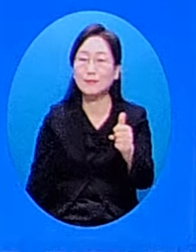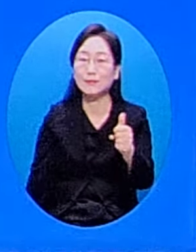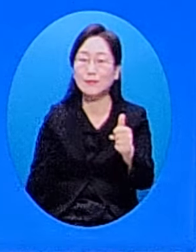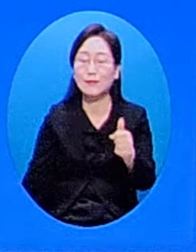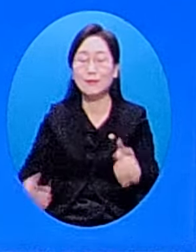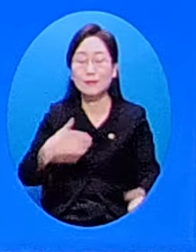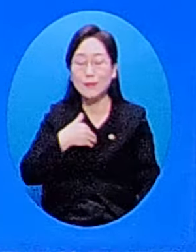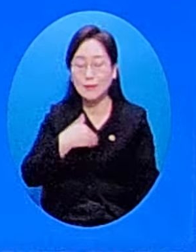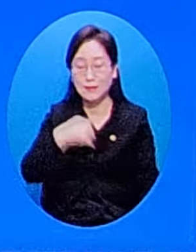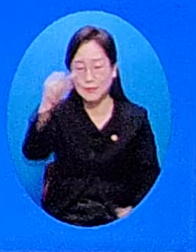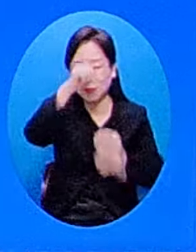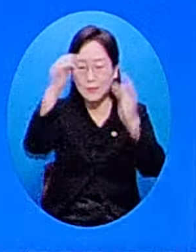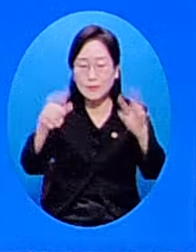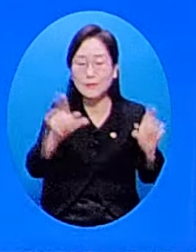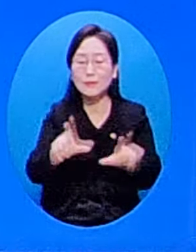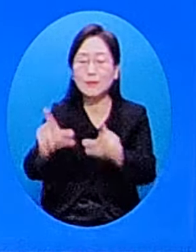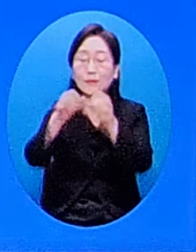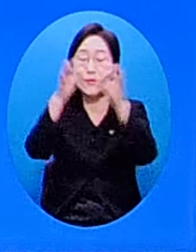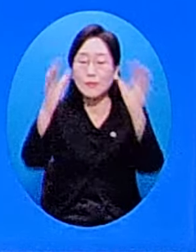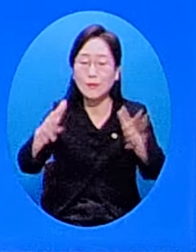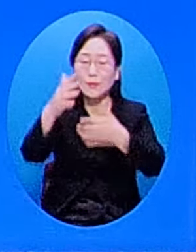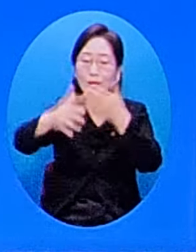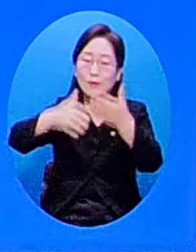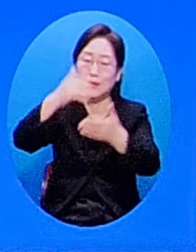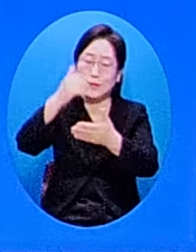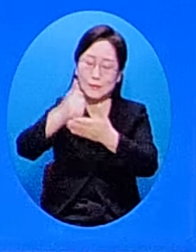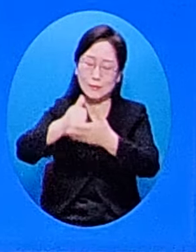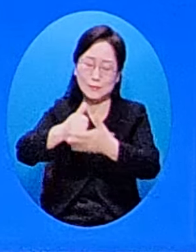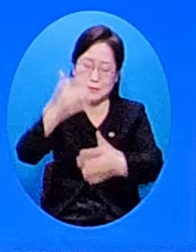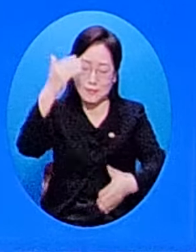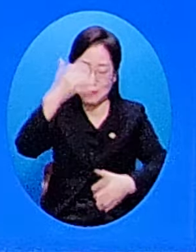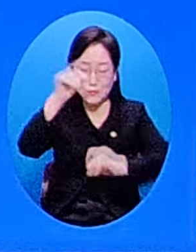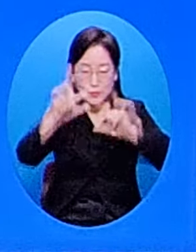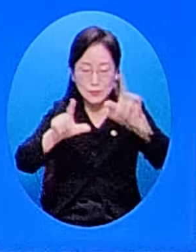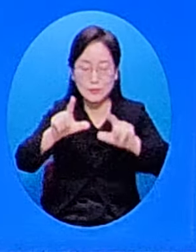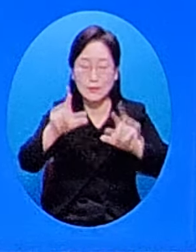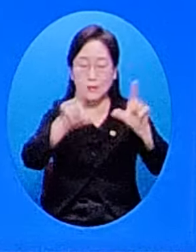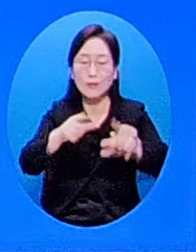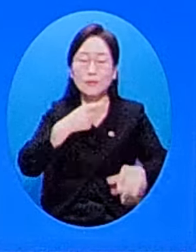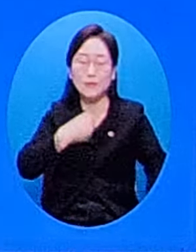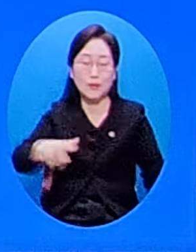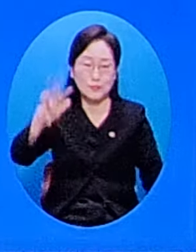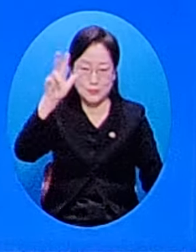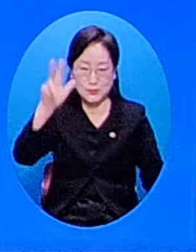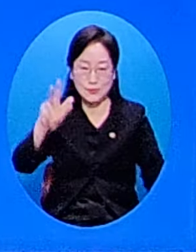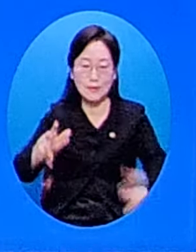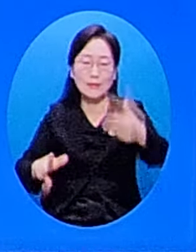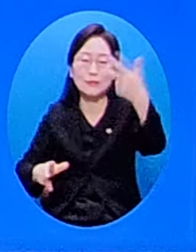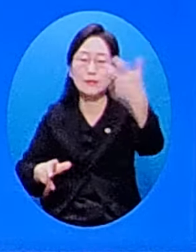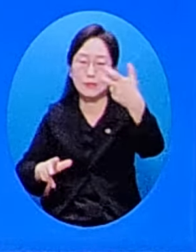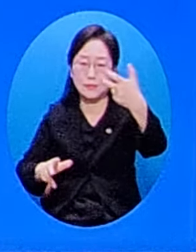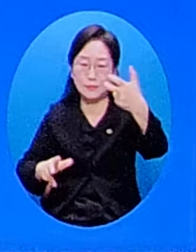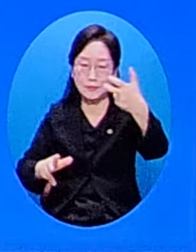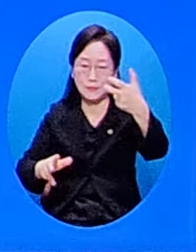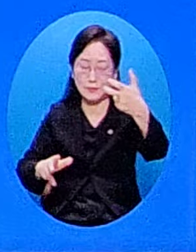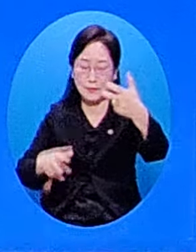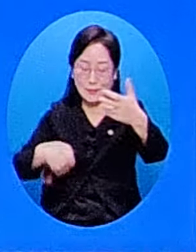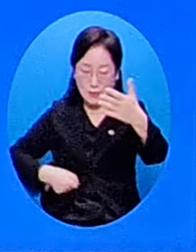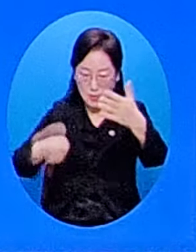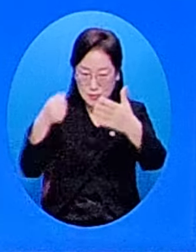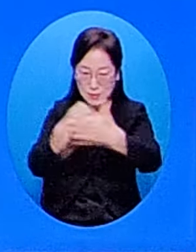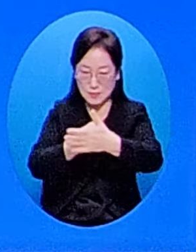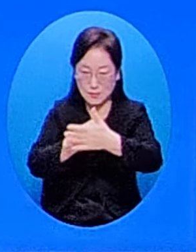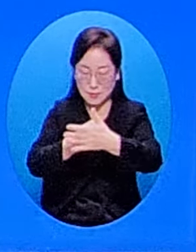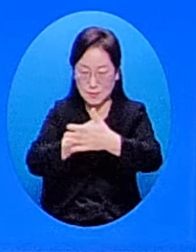내가 한평생 살면서 하나님 앞에 이와 같은 모습으로 살겠다 해서 70가지 결심문을